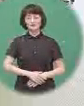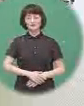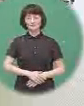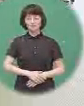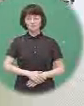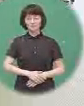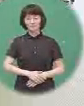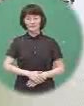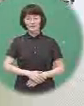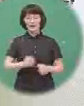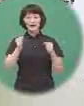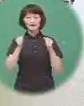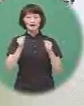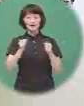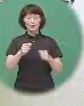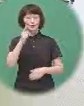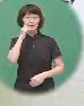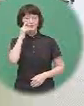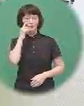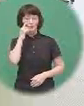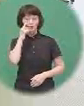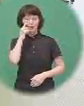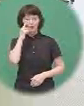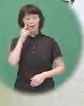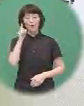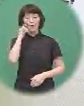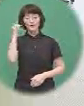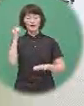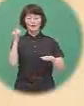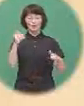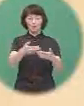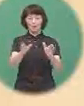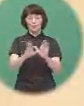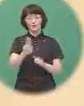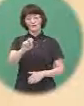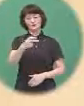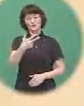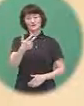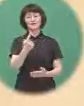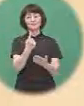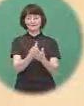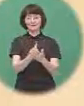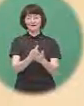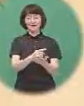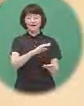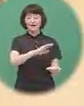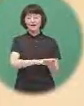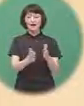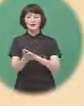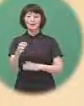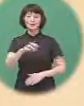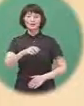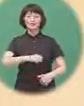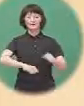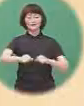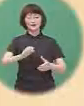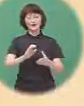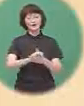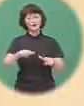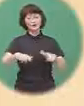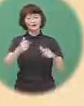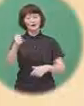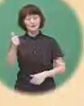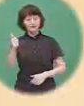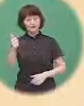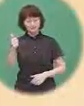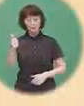楽器を鳴らそうには27組の親子が参加して、県内の幼稚園などで活動している結城淳と